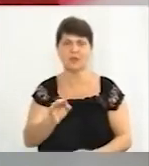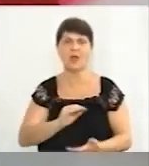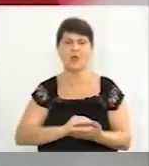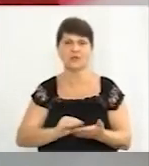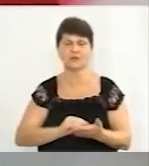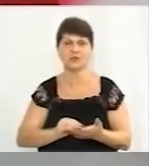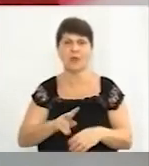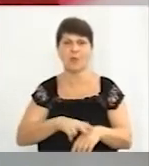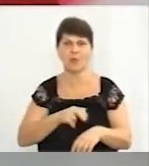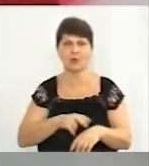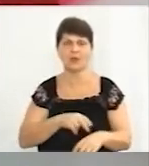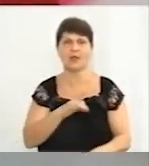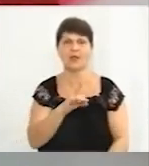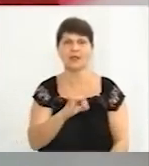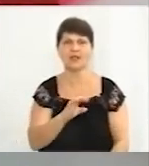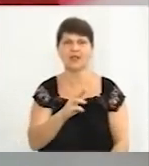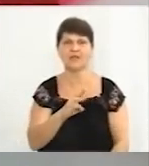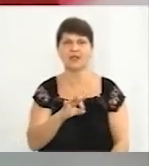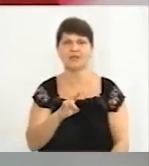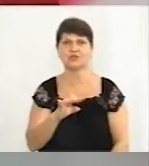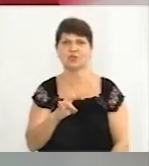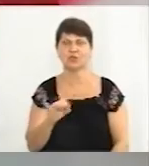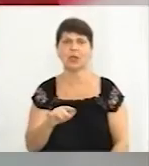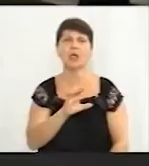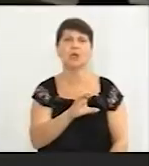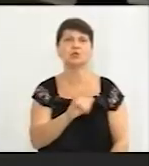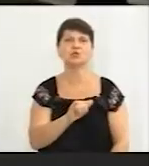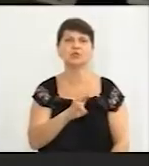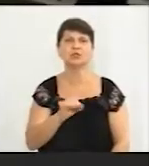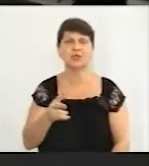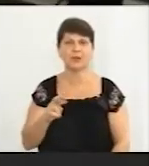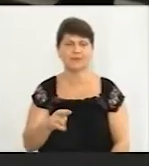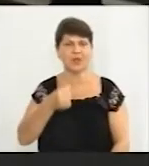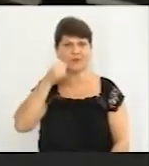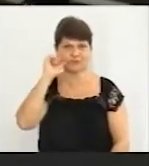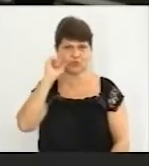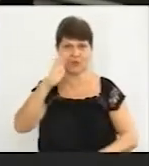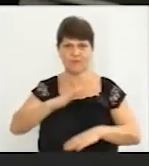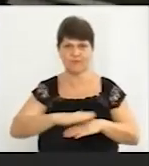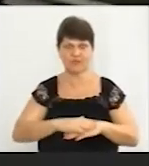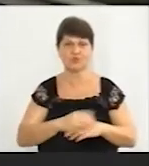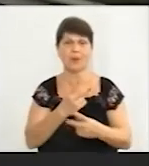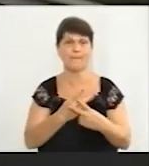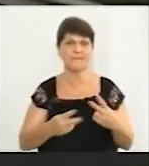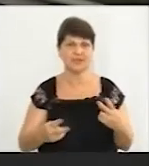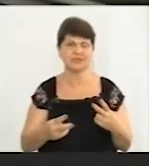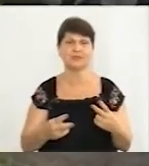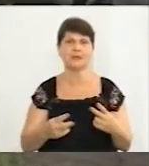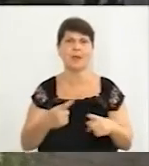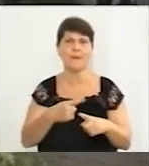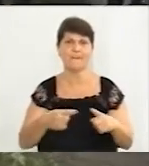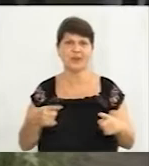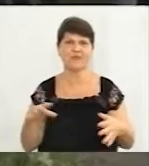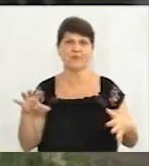поліції Рівненщини Марія Юстицька. Нагадаю, 7 червня ввечері водій автомобіля Mercedes-Benz Across з